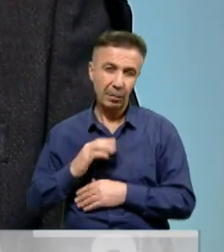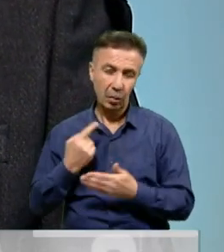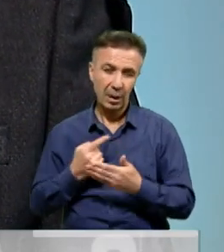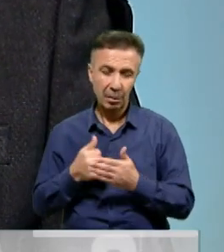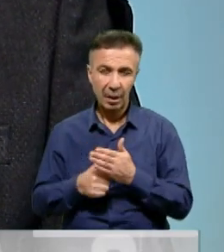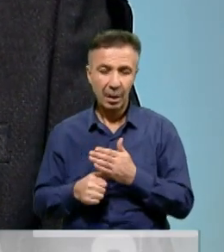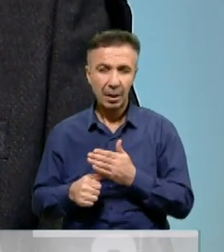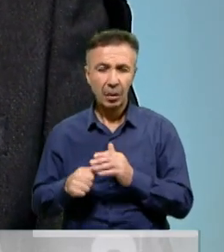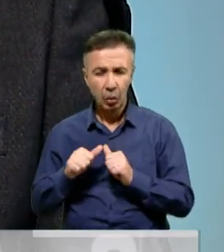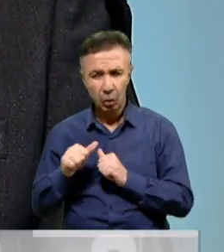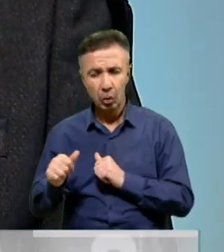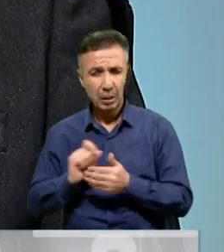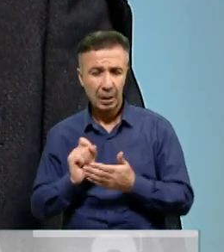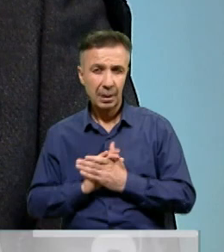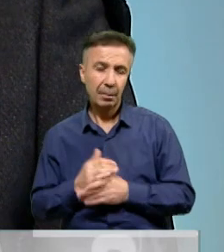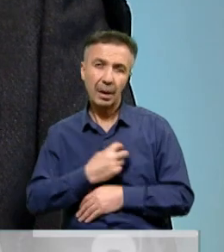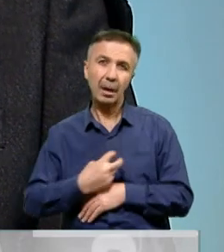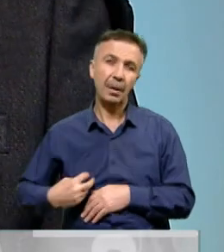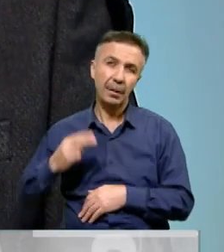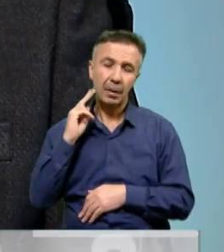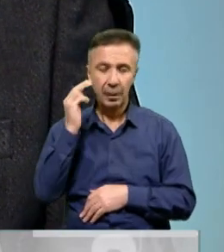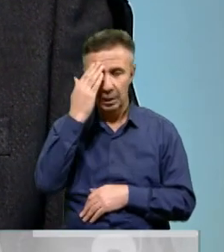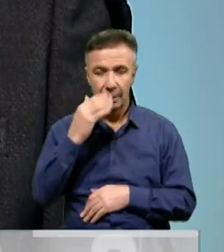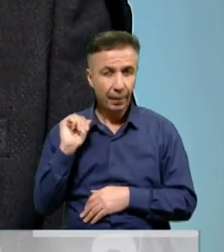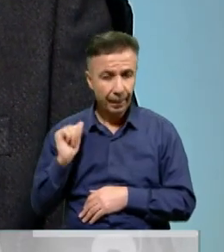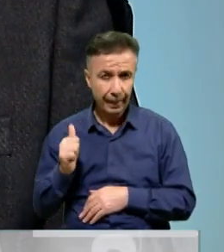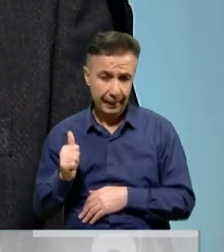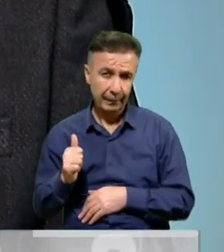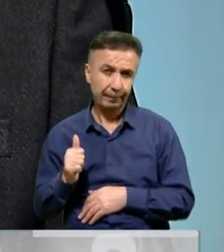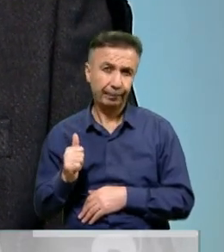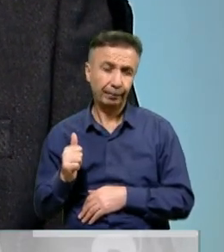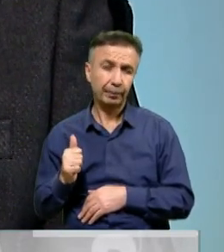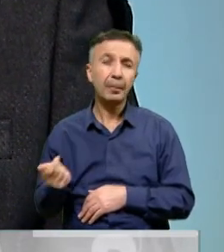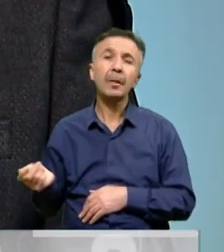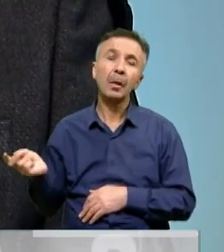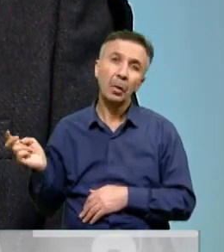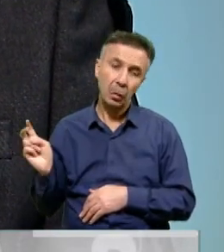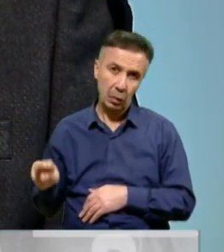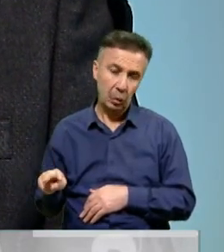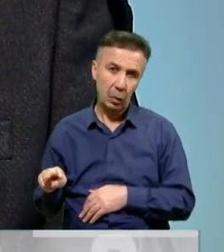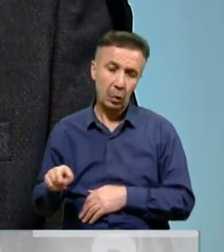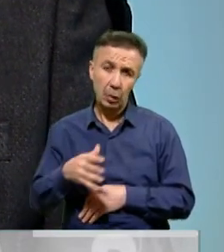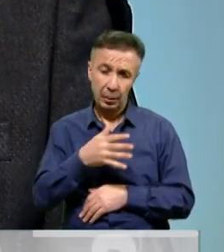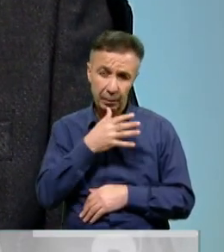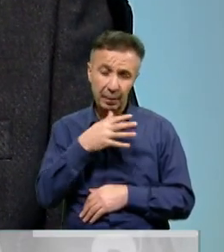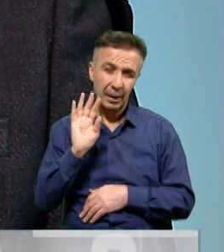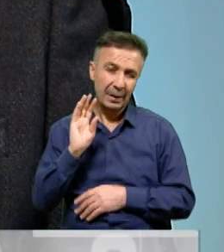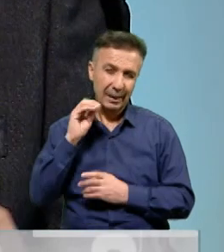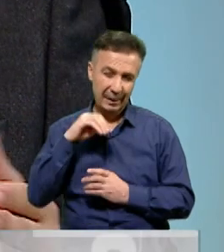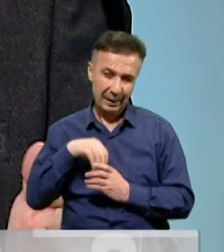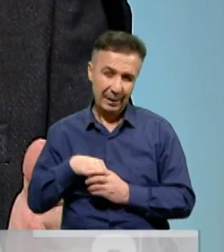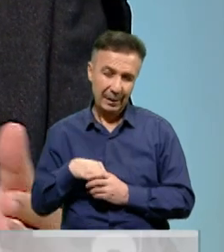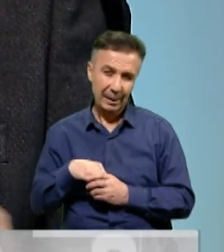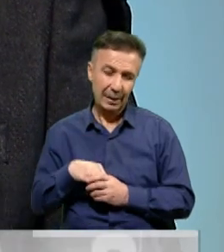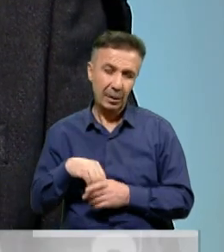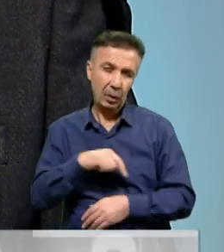uzun uzadıya yazılıdır. Efendimiz Aleyhisselatü Vesselam ne zaman vefat edeceği bilinemediğinden dolayı bu normal